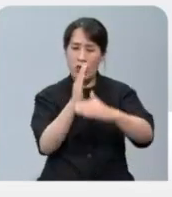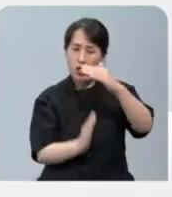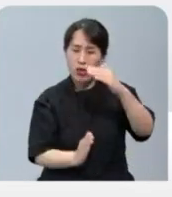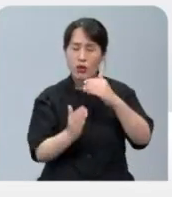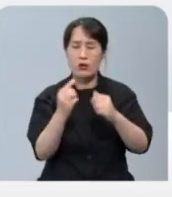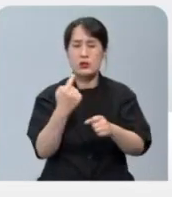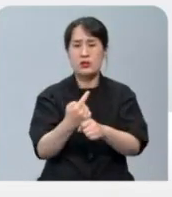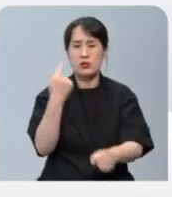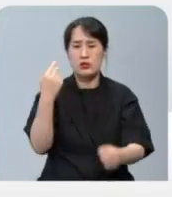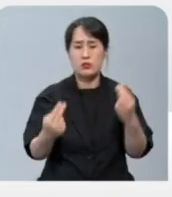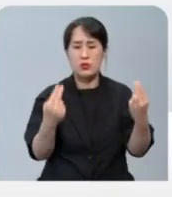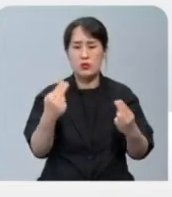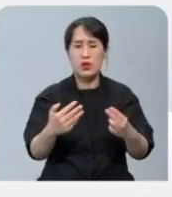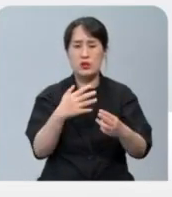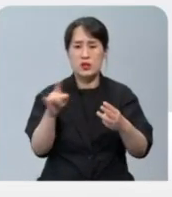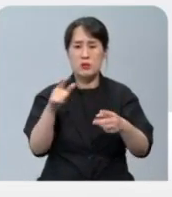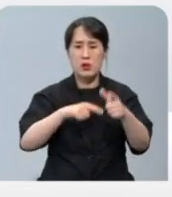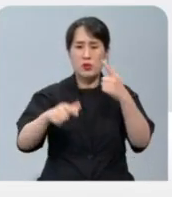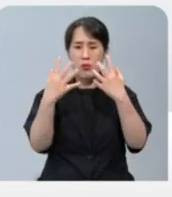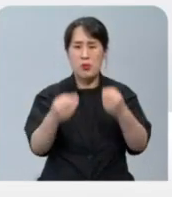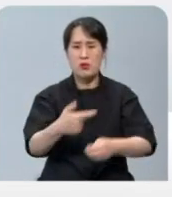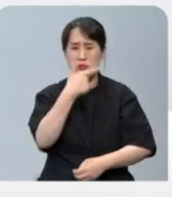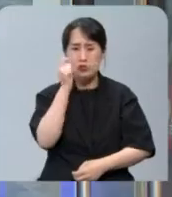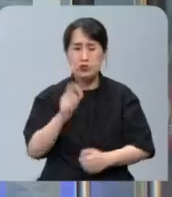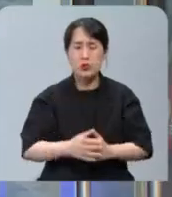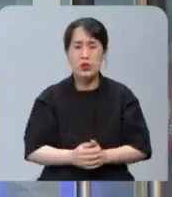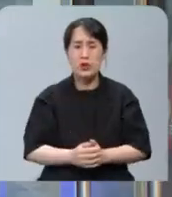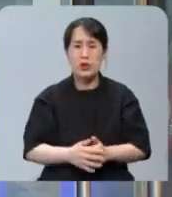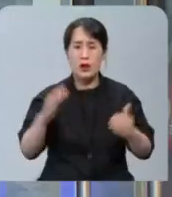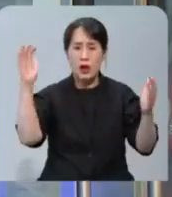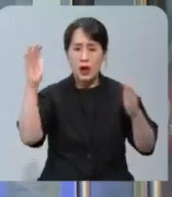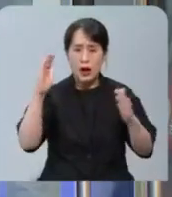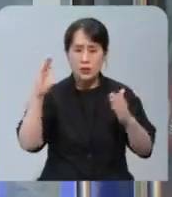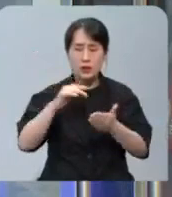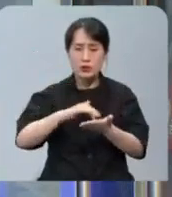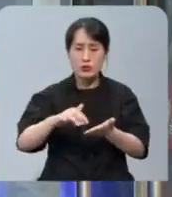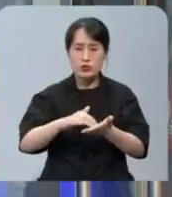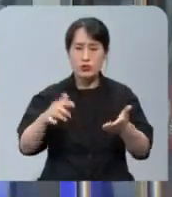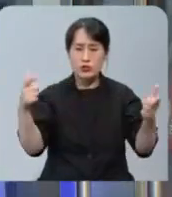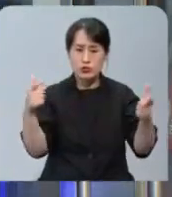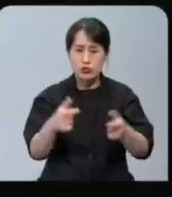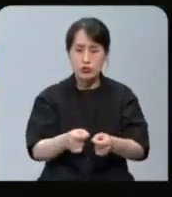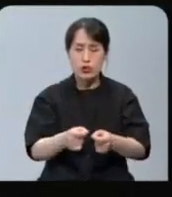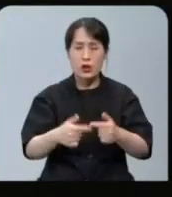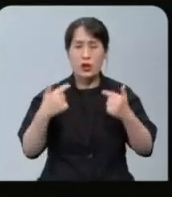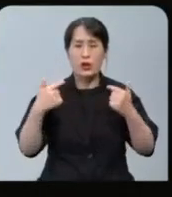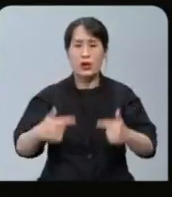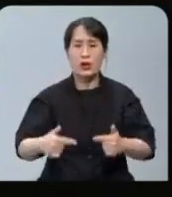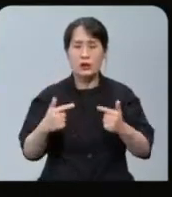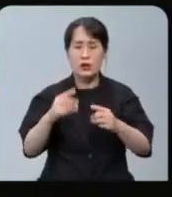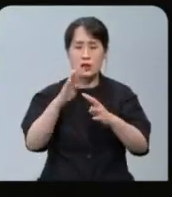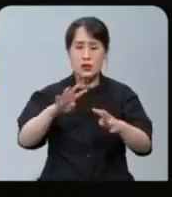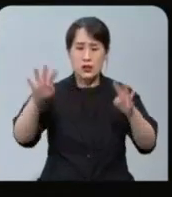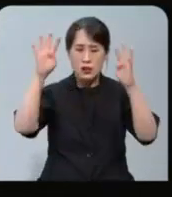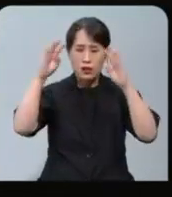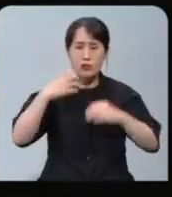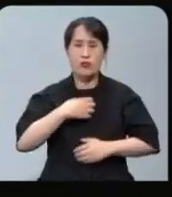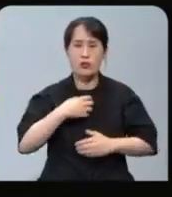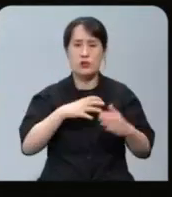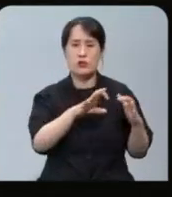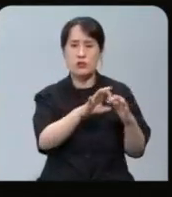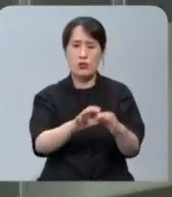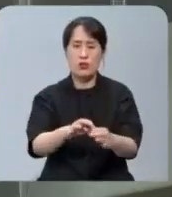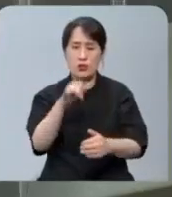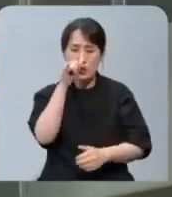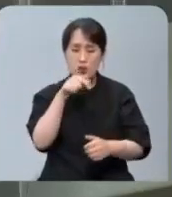지난해보다 3배 높게 들었습니다 학령인구 감소 가 항상 대학의 위기 로 연결돼